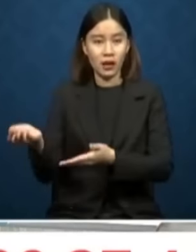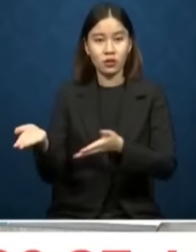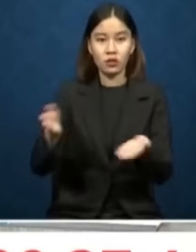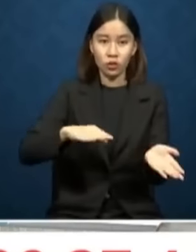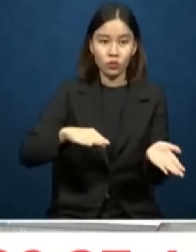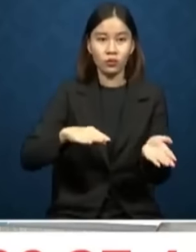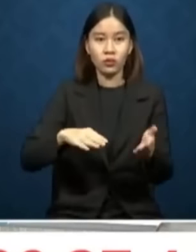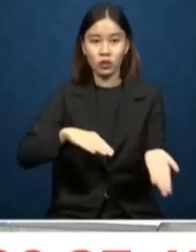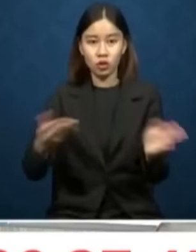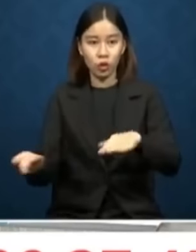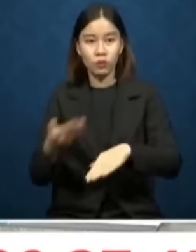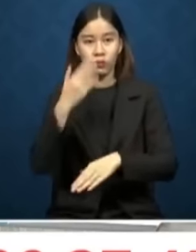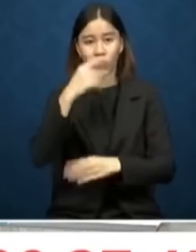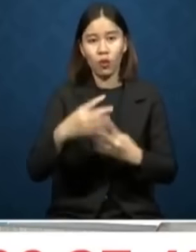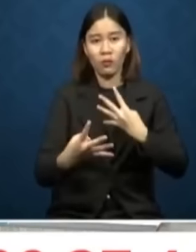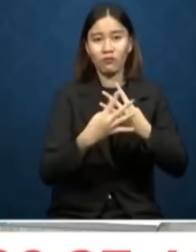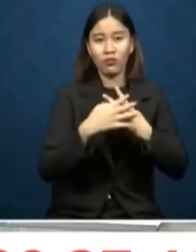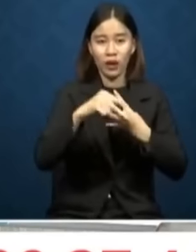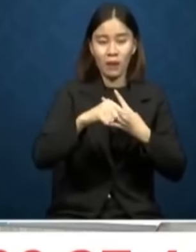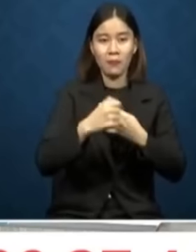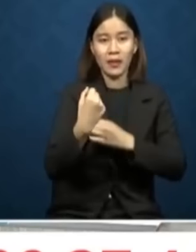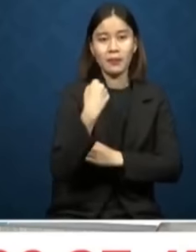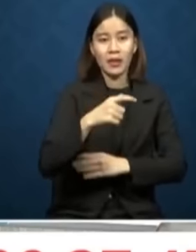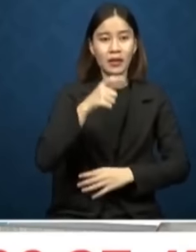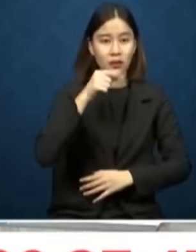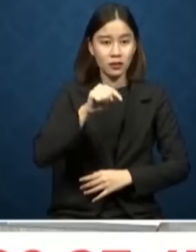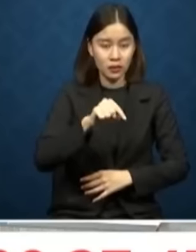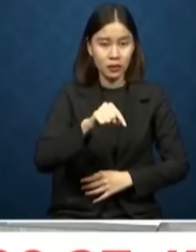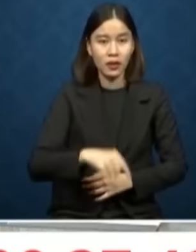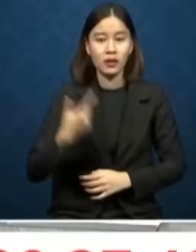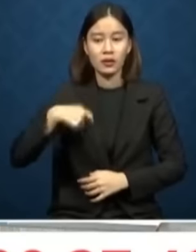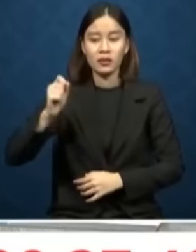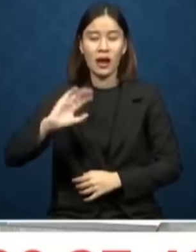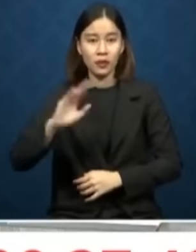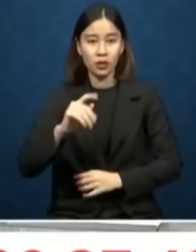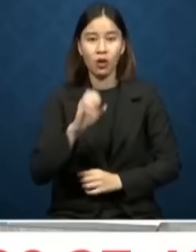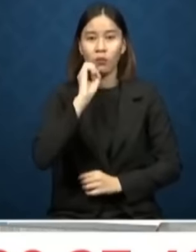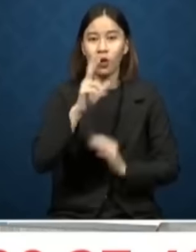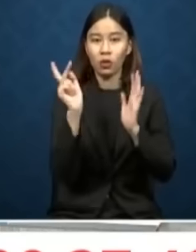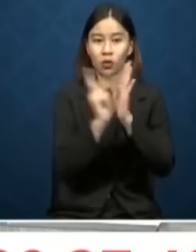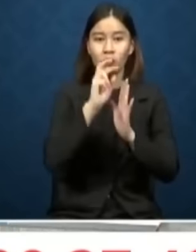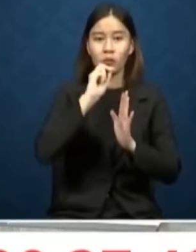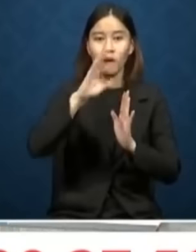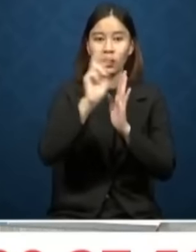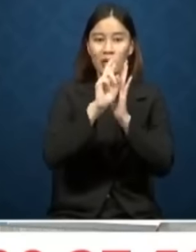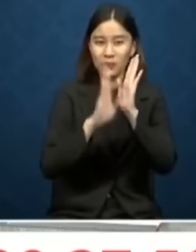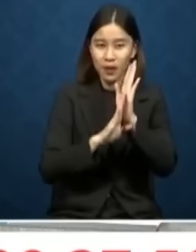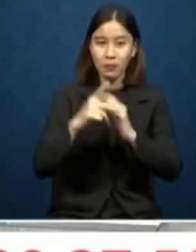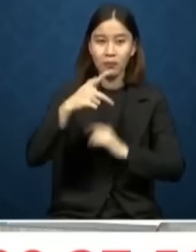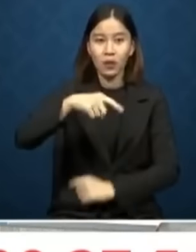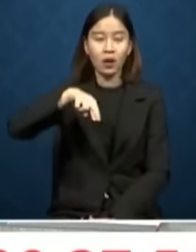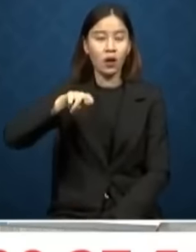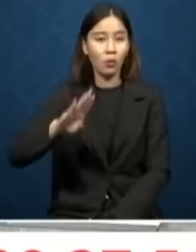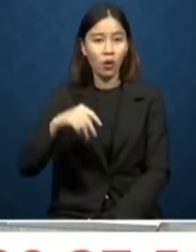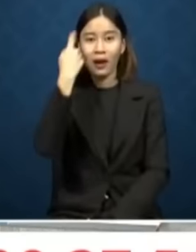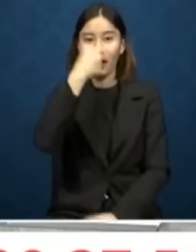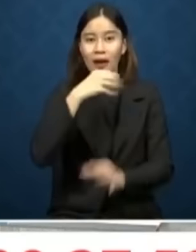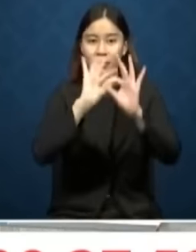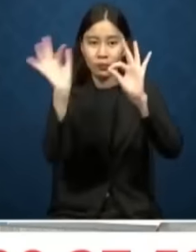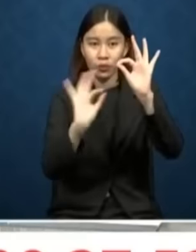จใหญ่ไปเลยไม่มีความจำเป็นต้องมีศาลท่านอ้างกฎอ้างระเบียบพระราชบัญญัติใครเขีย